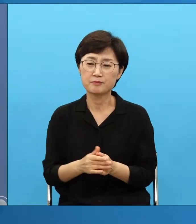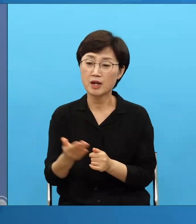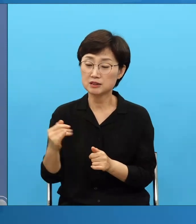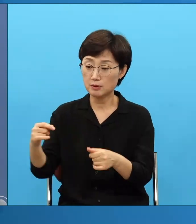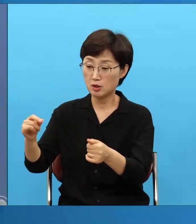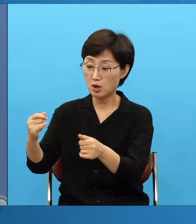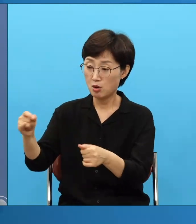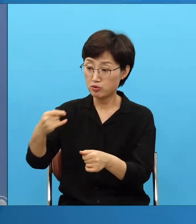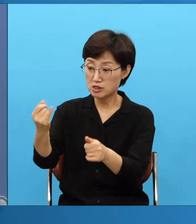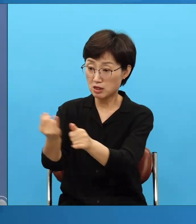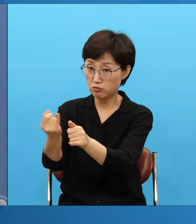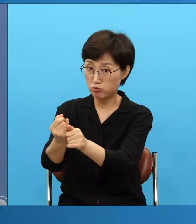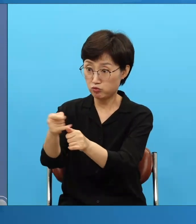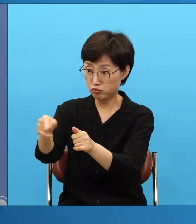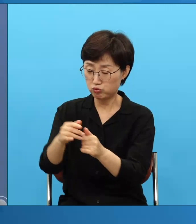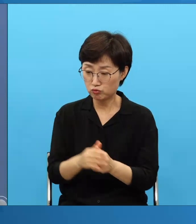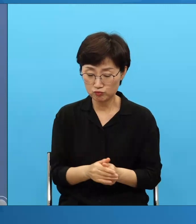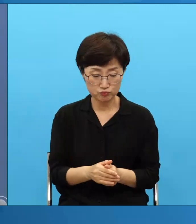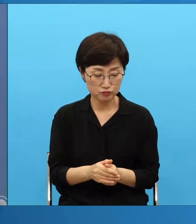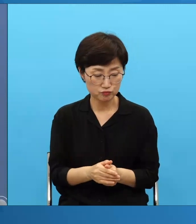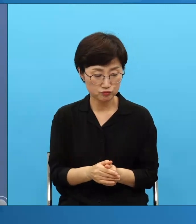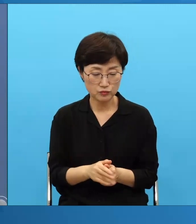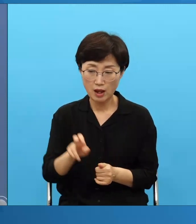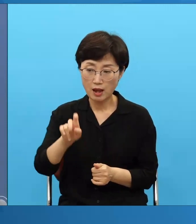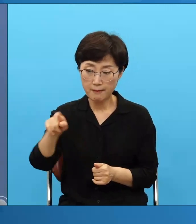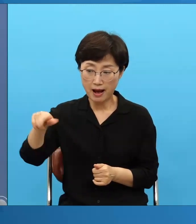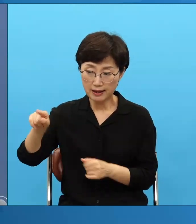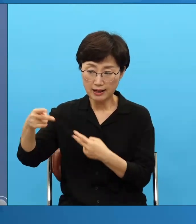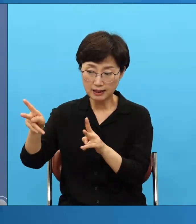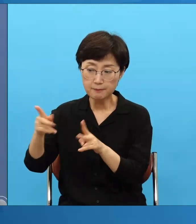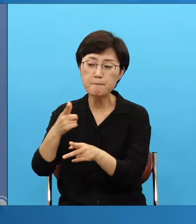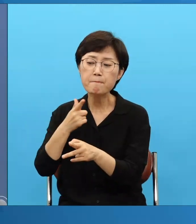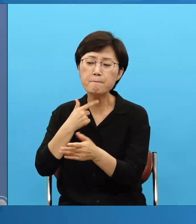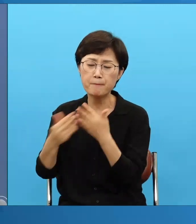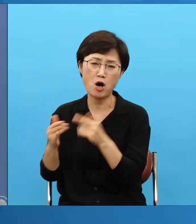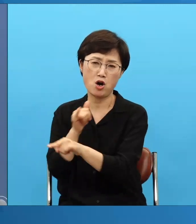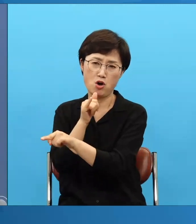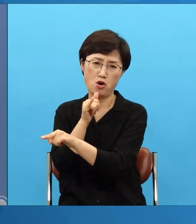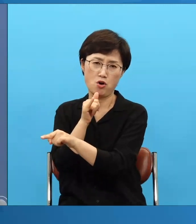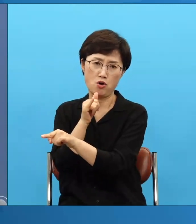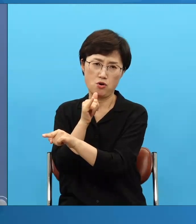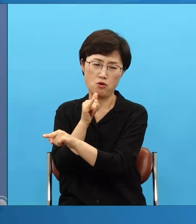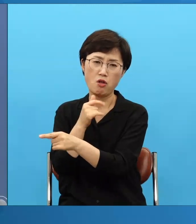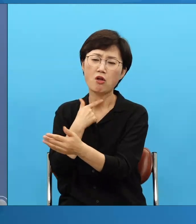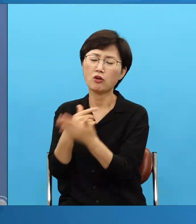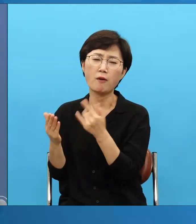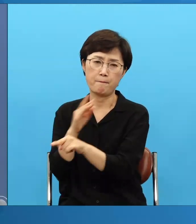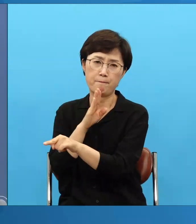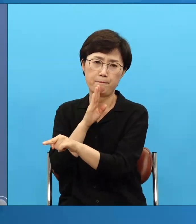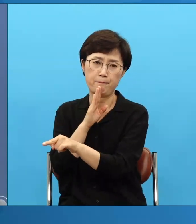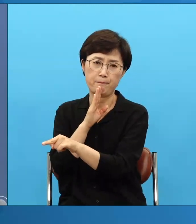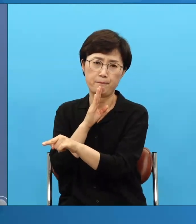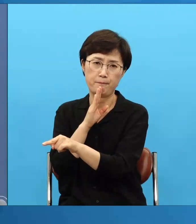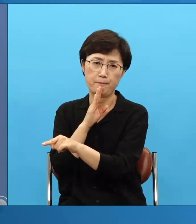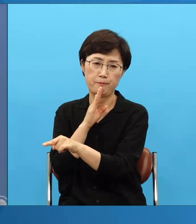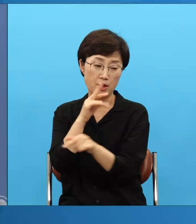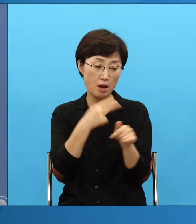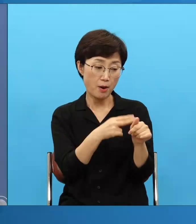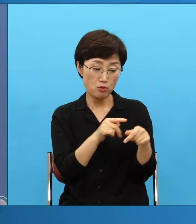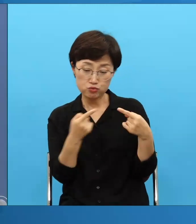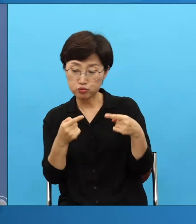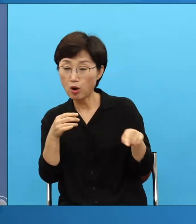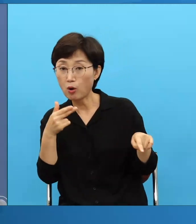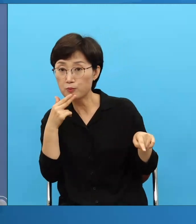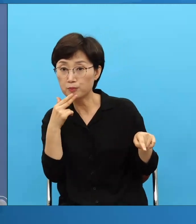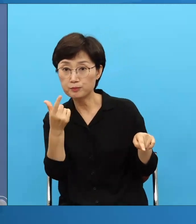그러나 브리스가 부부는 마가다락방에 참석했던 사람이에요. But Priscilla and Aquila, there are people who attended Mark's upper 바울은 room. 거기 참석 안